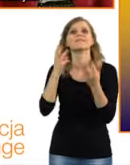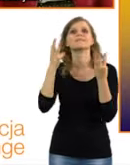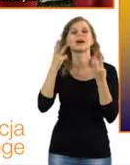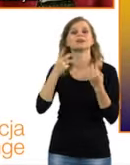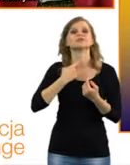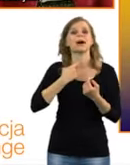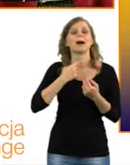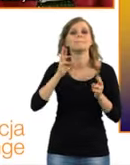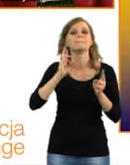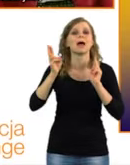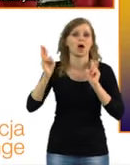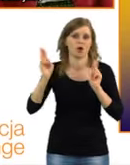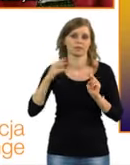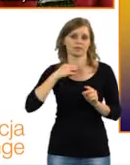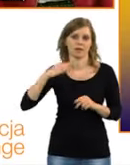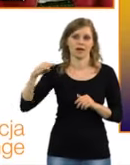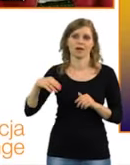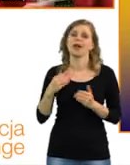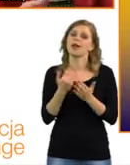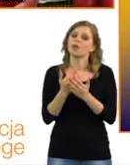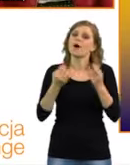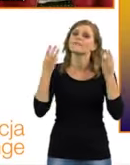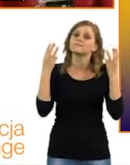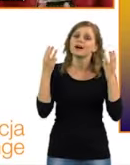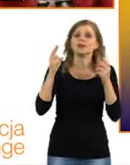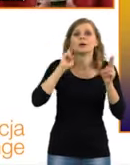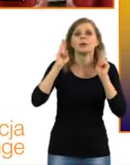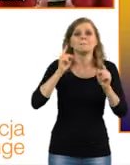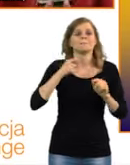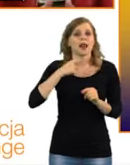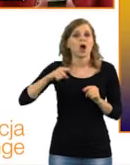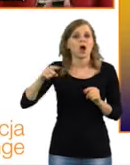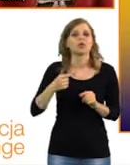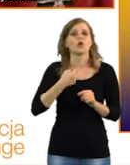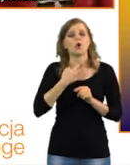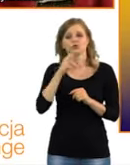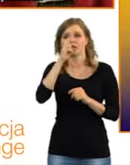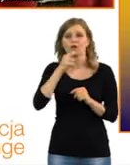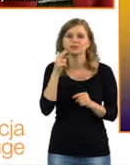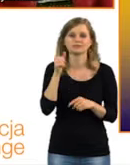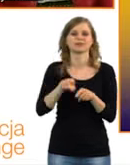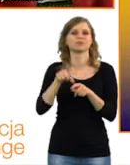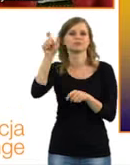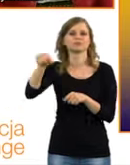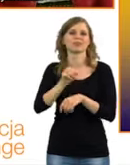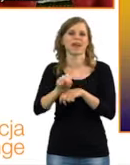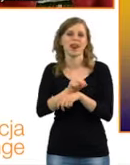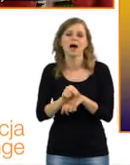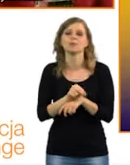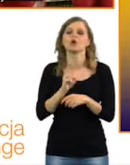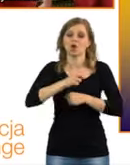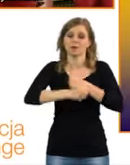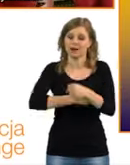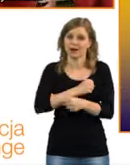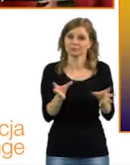mówię. Więc bardzo ważne jest, żeby ta melodia głosu rodziców, terapeutów, którzy pracują z tymi